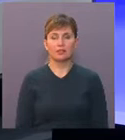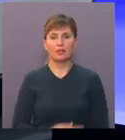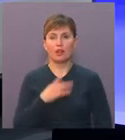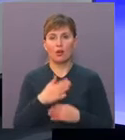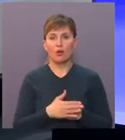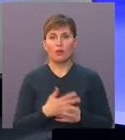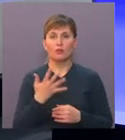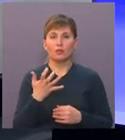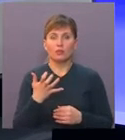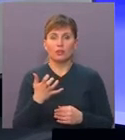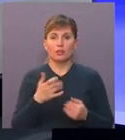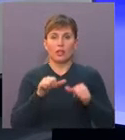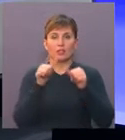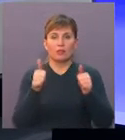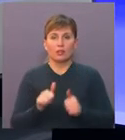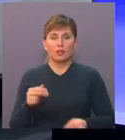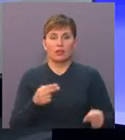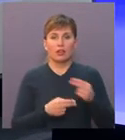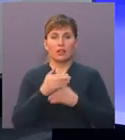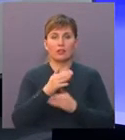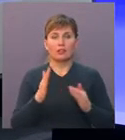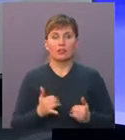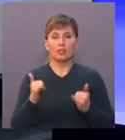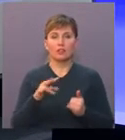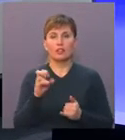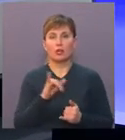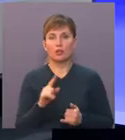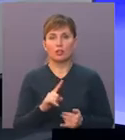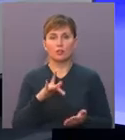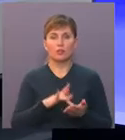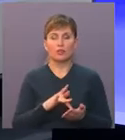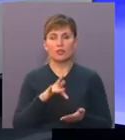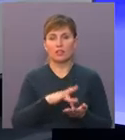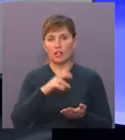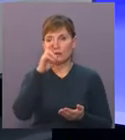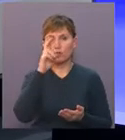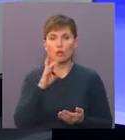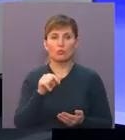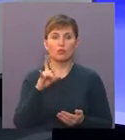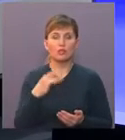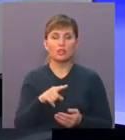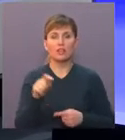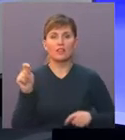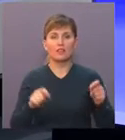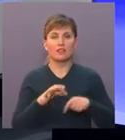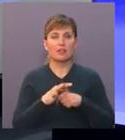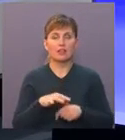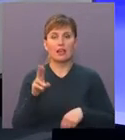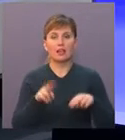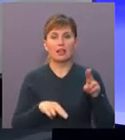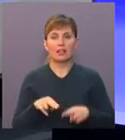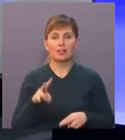Около 500 экспонатов и картин в честь Наурыза представили в Центральном государственном музее. Там прошел фестиваль «Краски